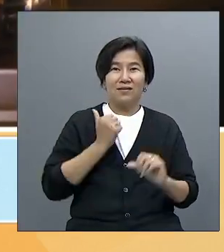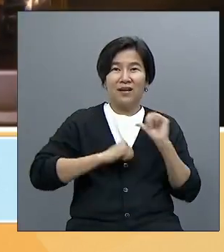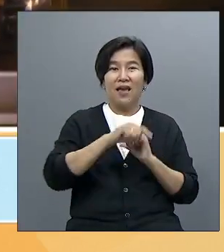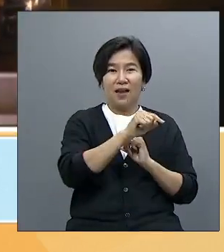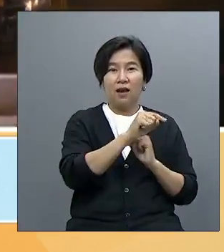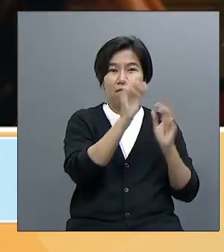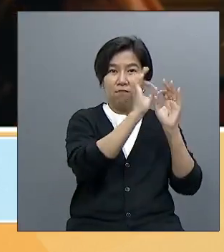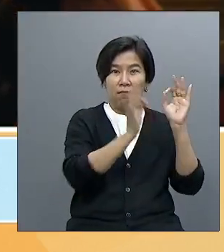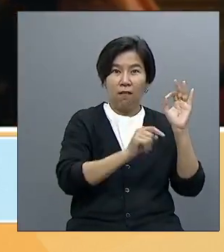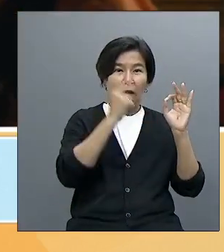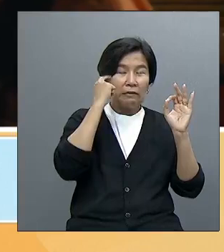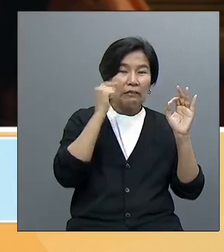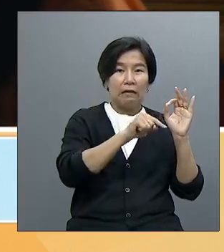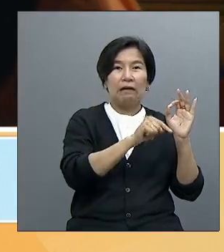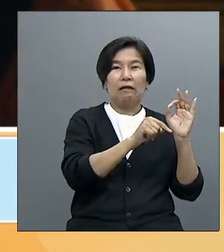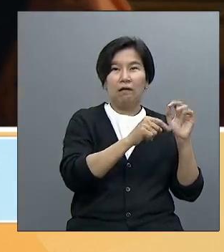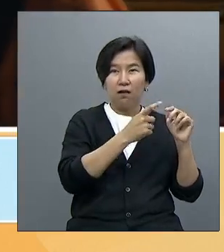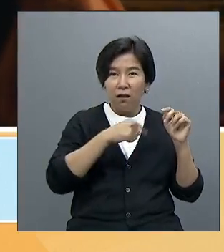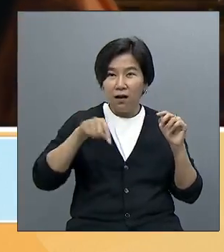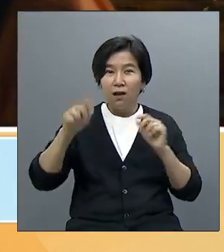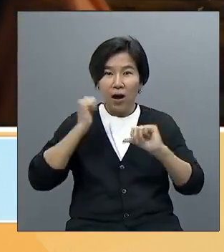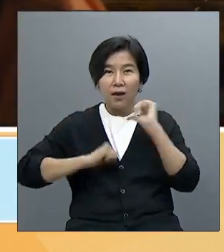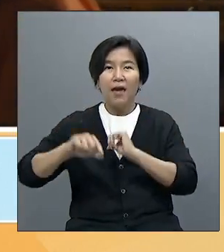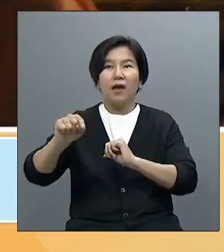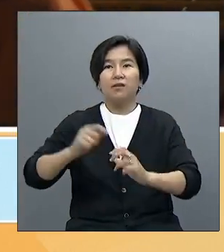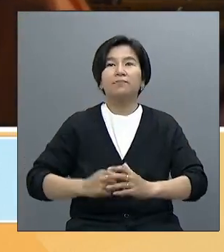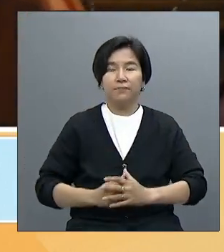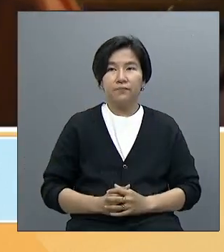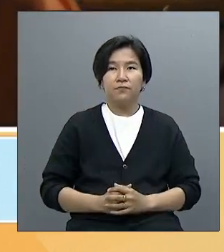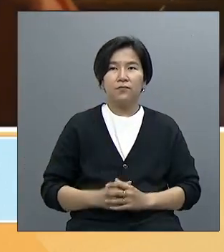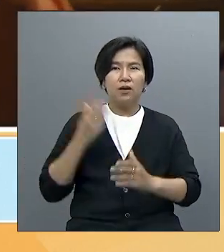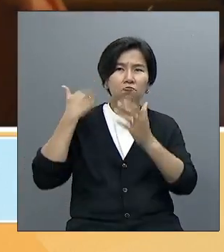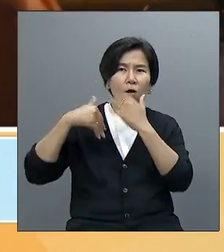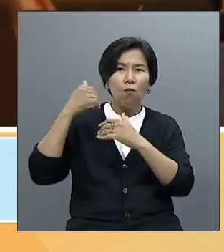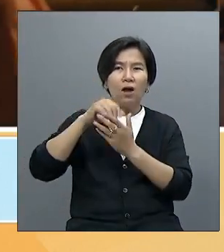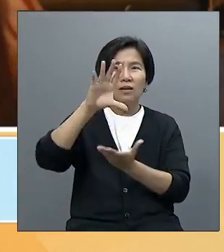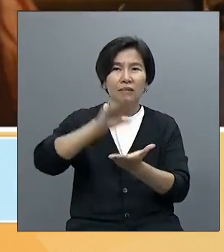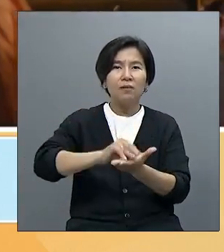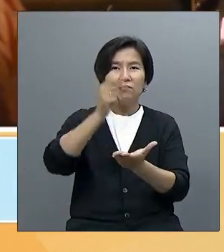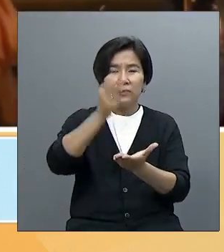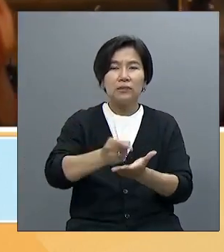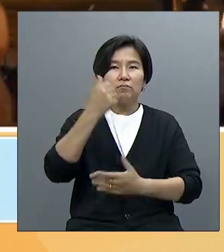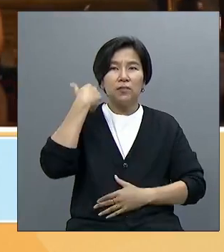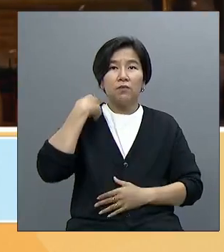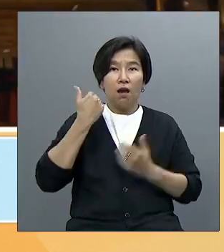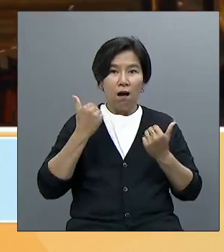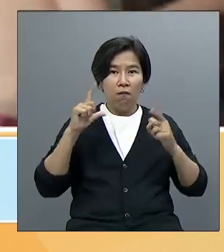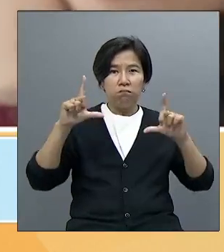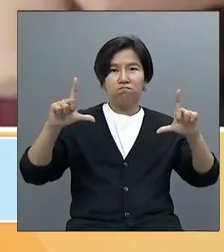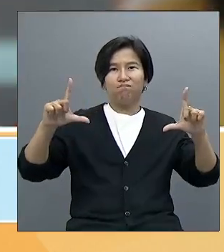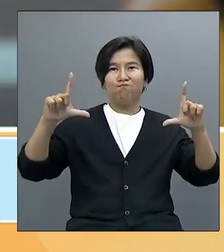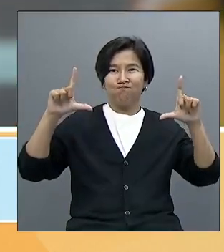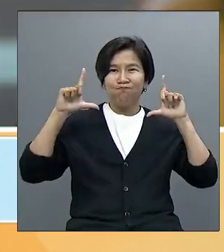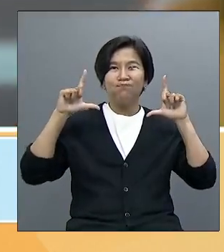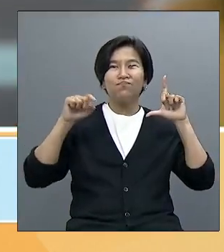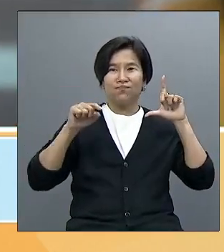ที่เล่นสักวาในฉากนั้นน่ะมีตัวตน จริ งๆในประวัติศาสตร์ทั้งหมดเลยนี่ถือเป็นอีกหนึ่งฉากไฮไลท์ของบุษบาลุย